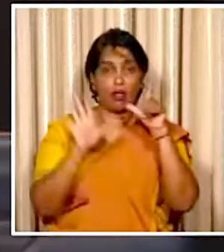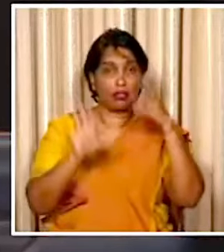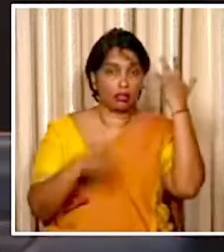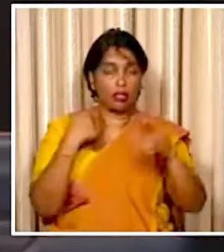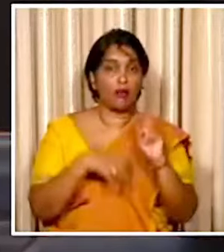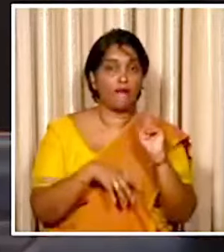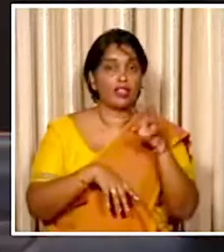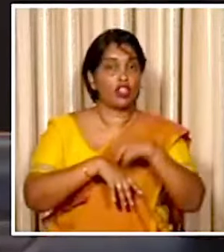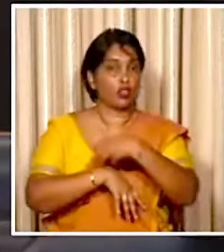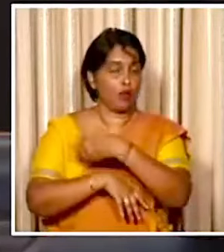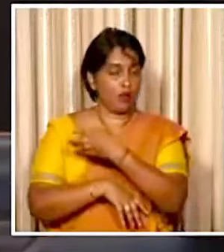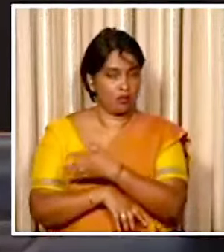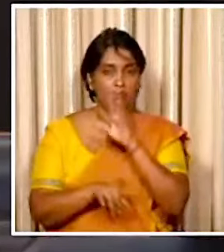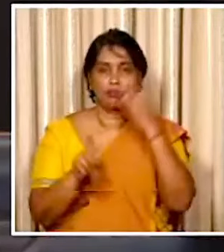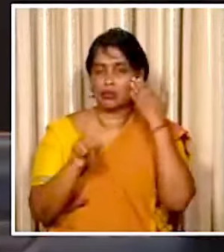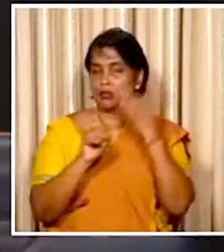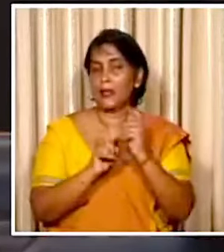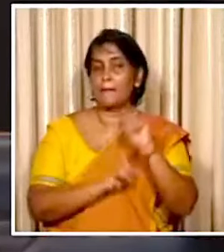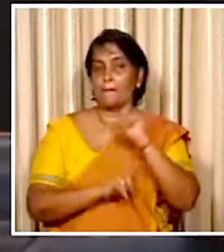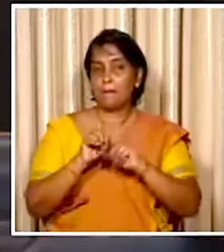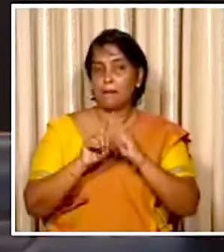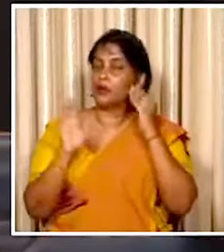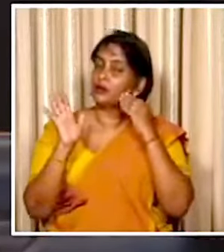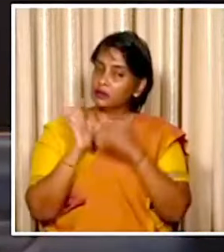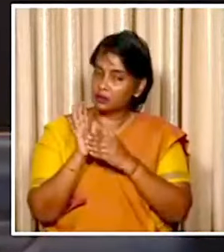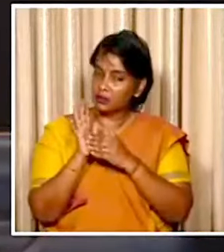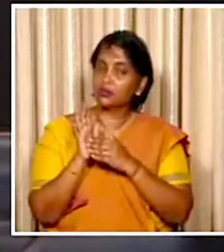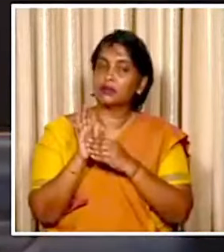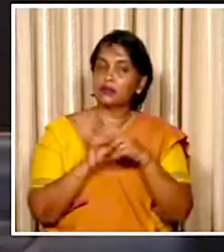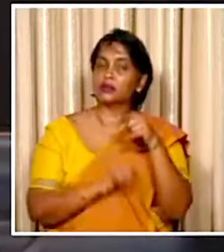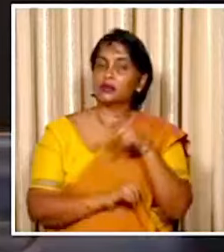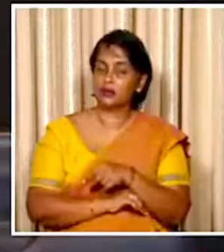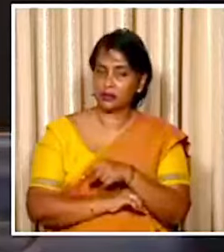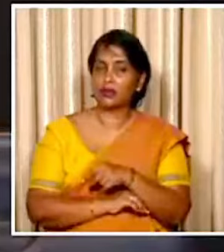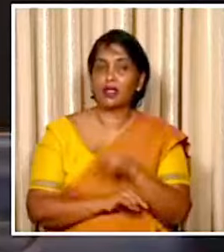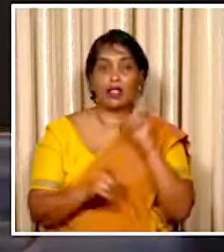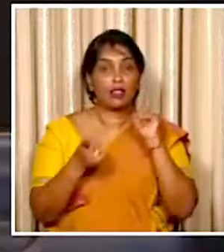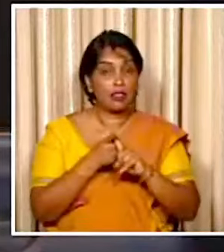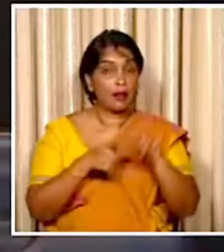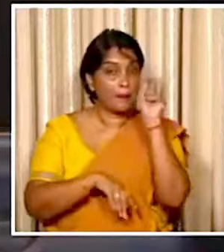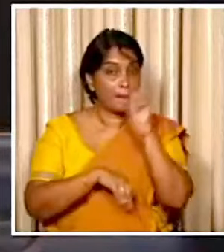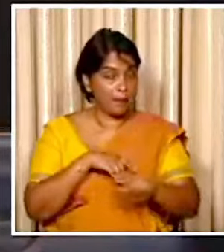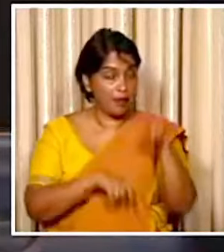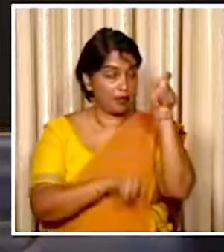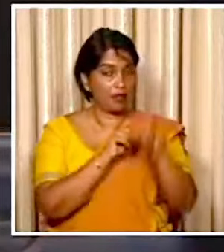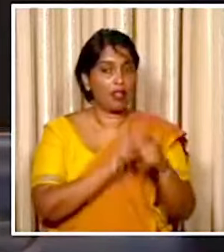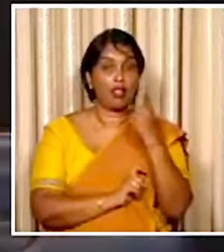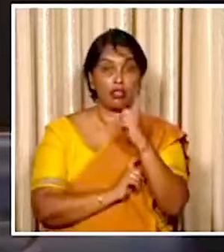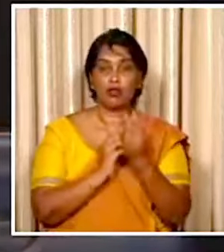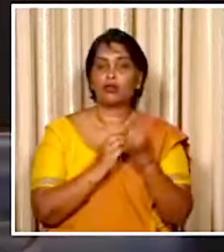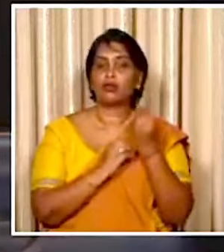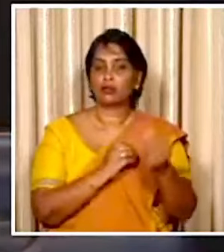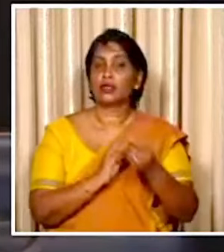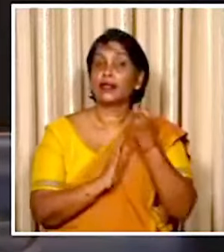ගානක් තුවාල ලැබුවා. ඒ නිසා මේ සම්බන්ධව පාර්ලිමේන්තුවේ අවධානය යොමු කරලා මේ තරග සංවිධායකින්ට දඬුවම් දීම සඳහා